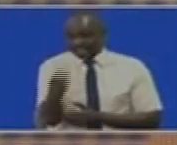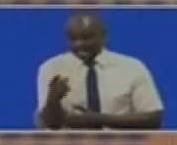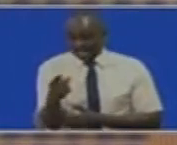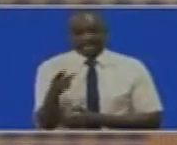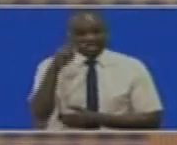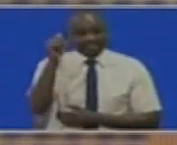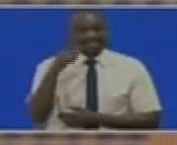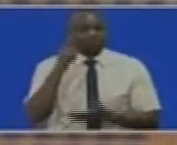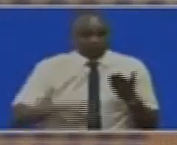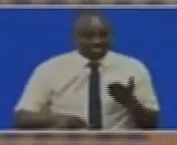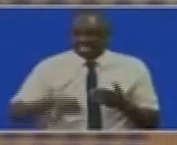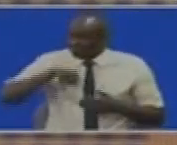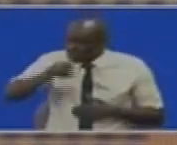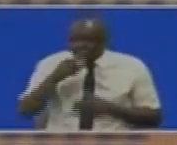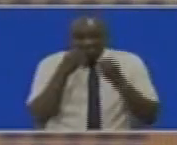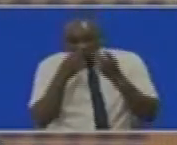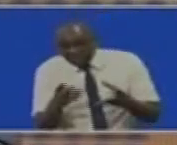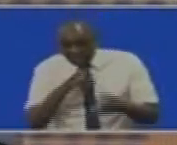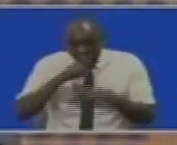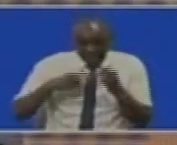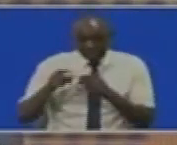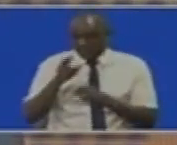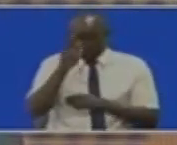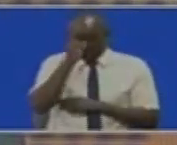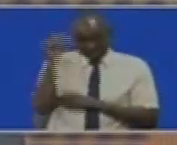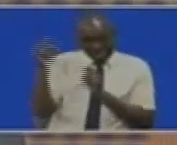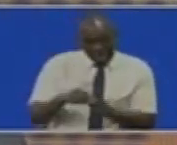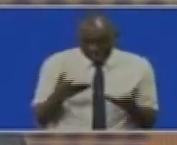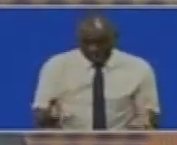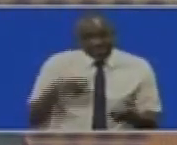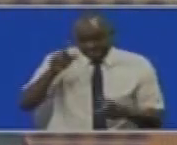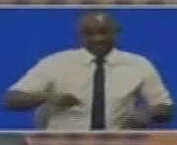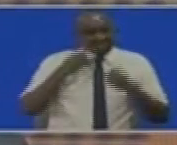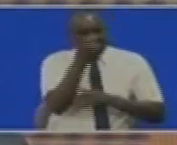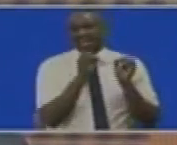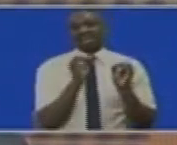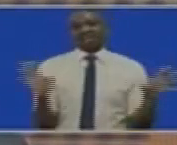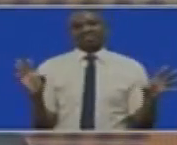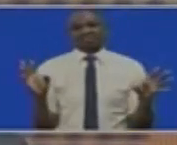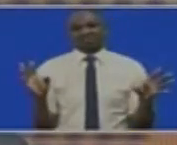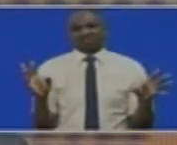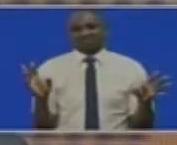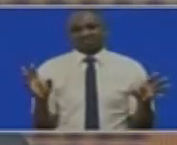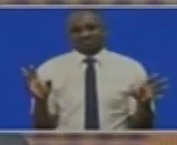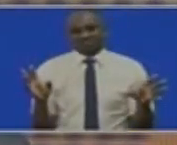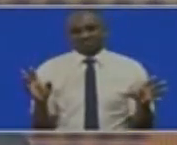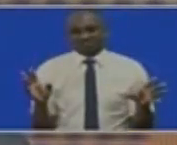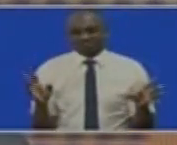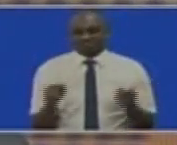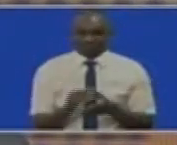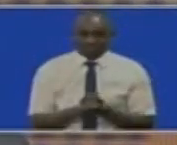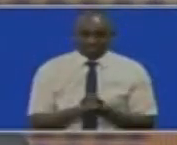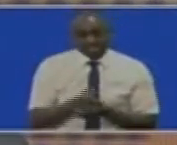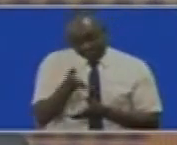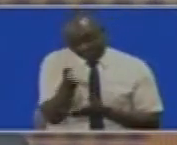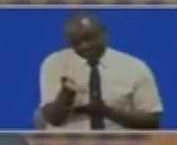simu kwamba hana habari kuhusu maafisa hao kwani haishi katika jengo hilo ambako walifika kulifanyia ama kuanza kazi